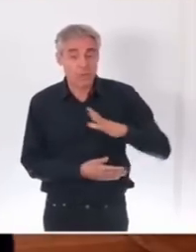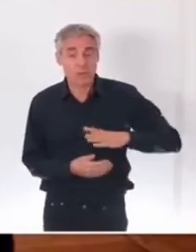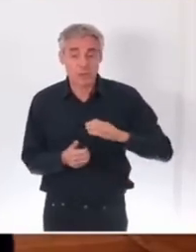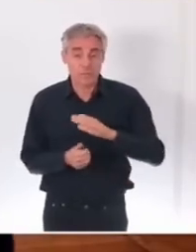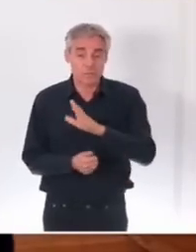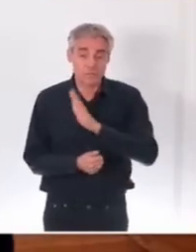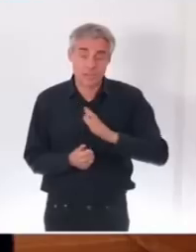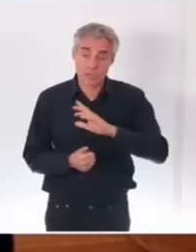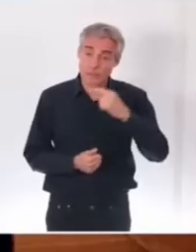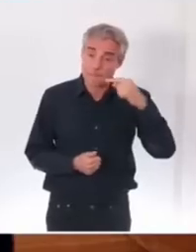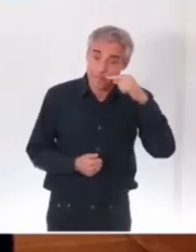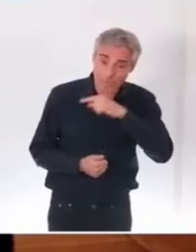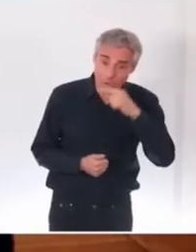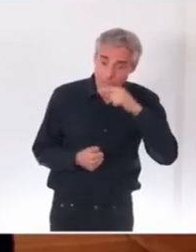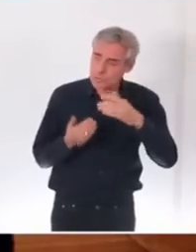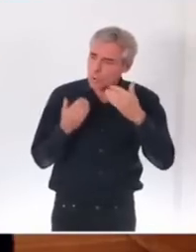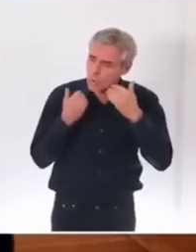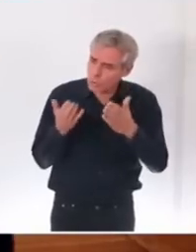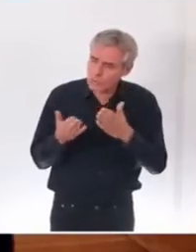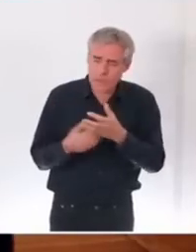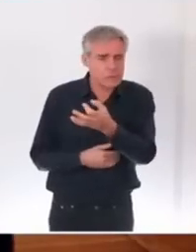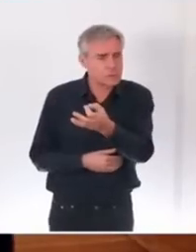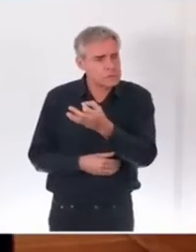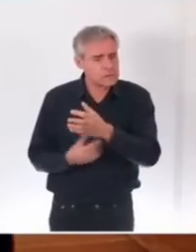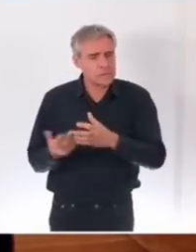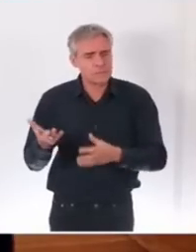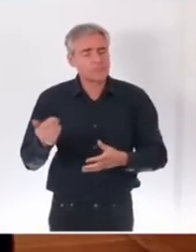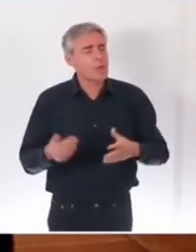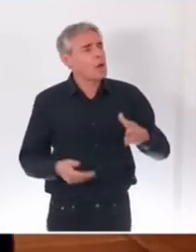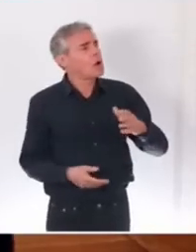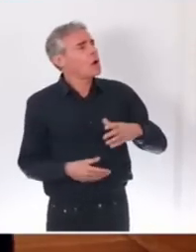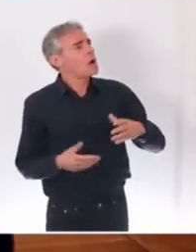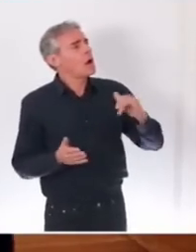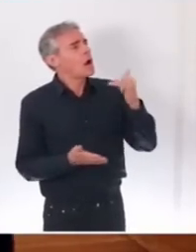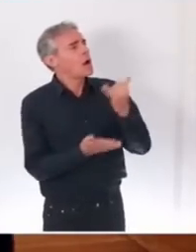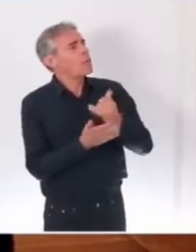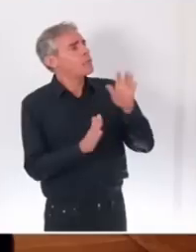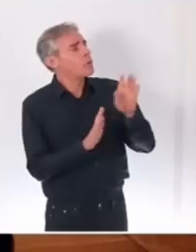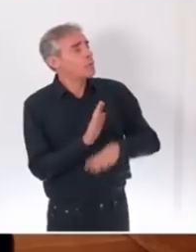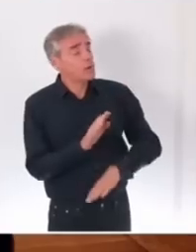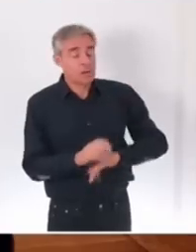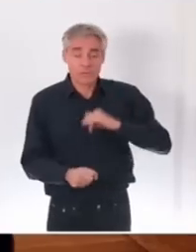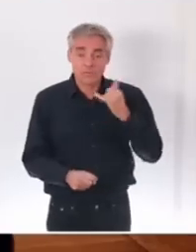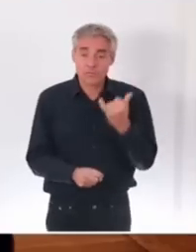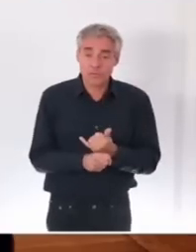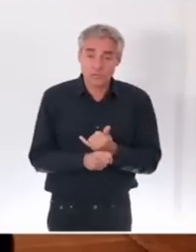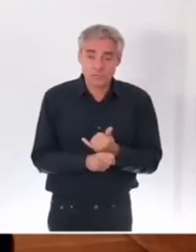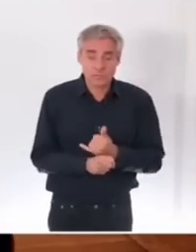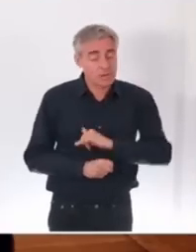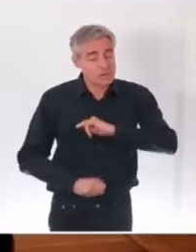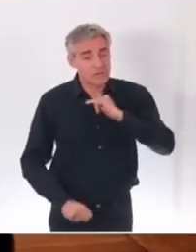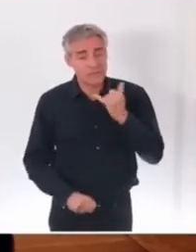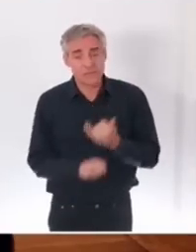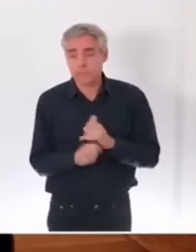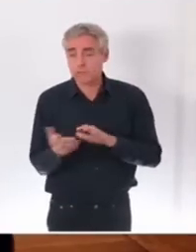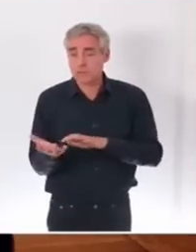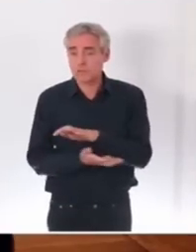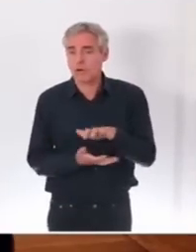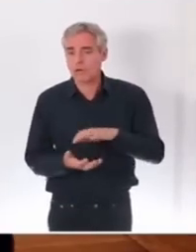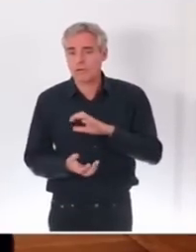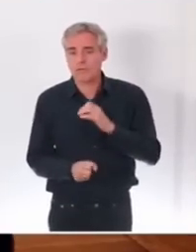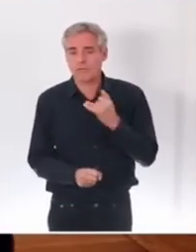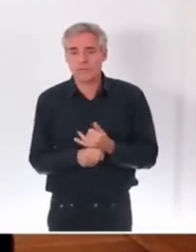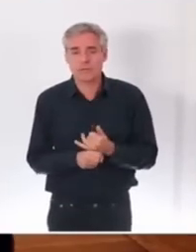ment honteusement, elle nous dit on a moins fait d'impôts que les autres. C'est un scandale absolu. C'est un scandale absolu.